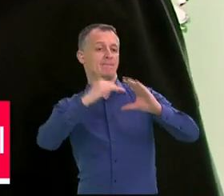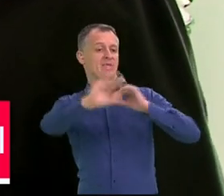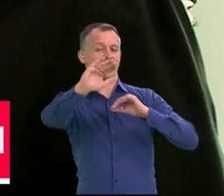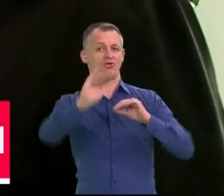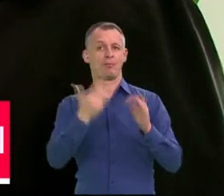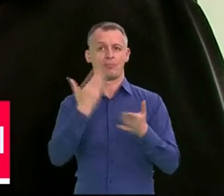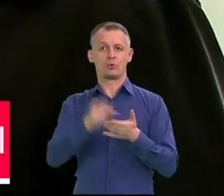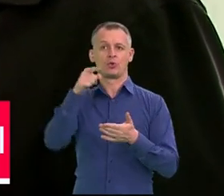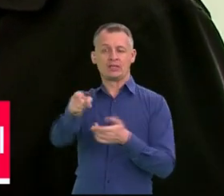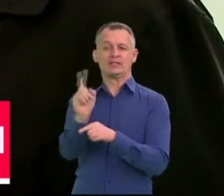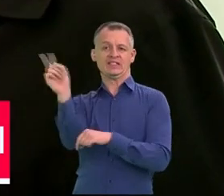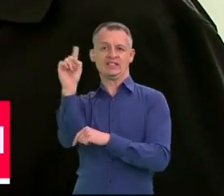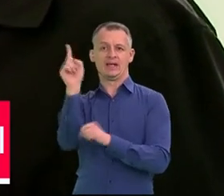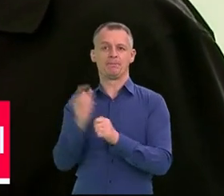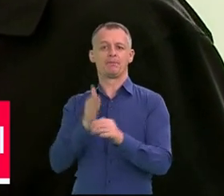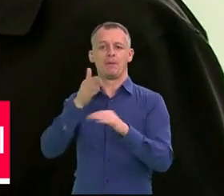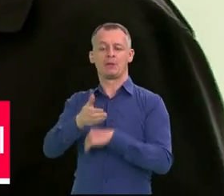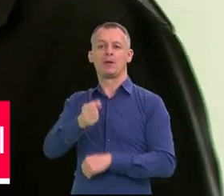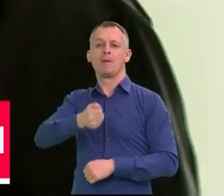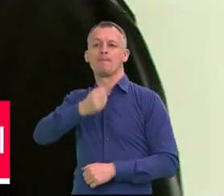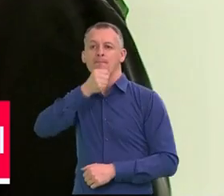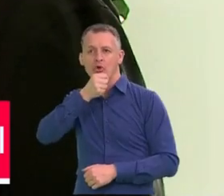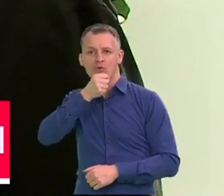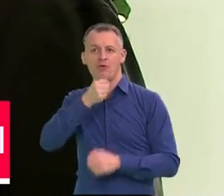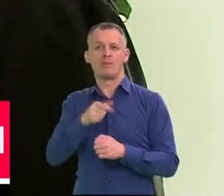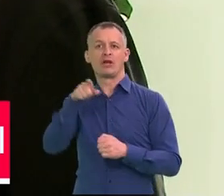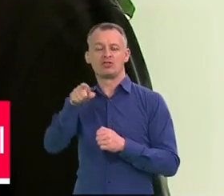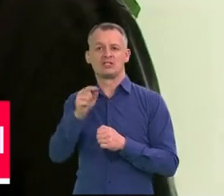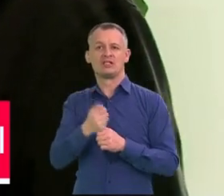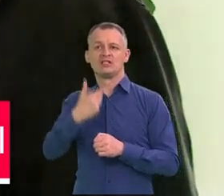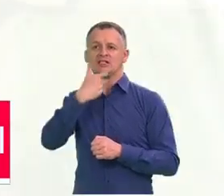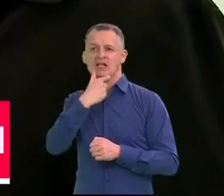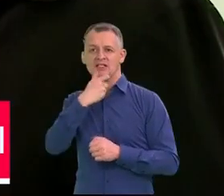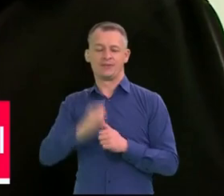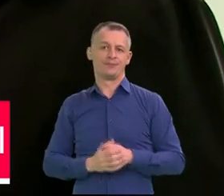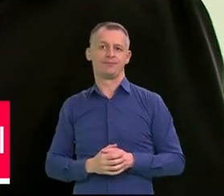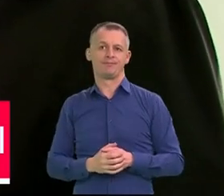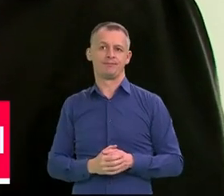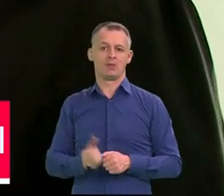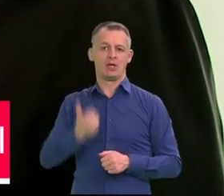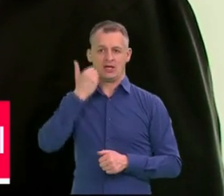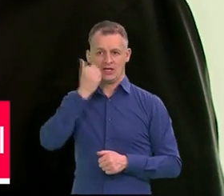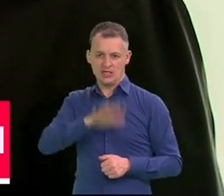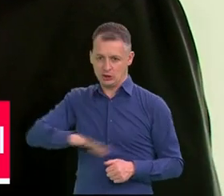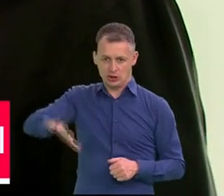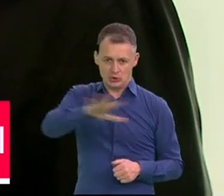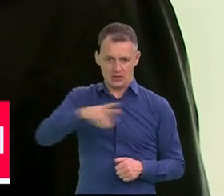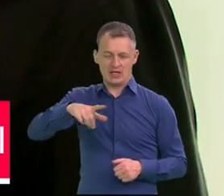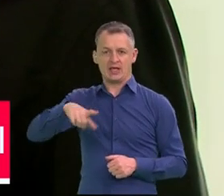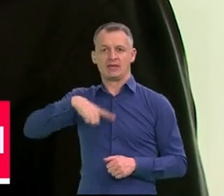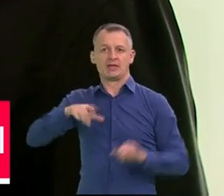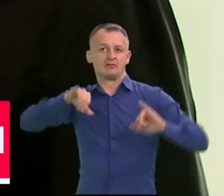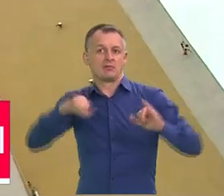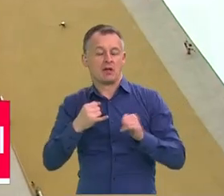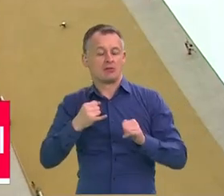pentru această sirenă prin microfonul respectiv, prin această stație de emisie-recepție. Numai când în zonă, local, se petrece